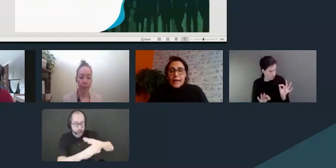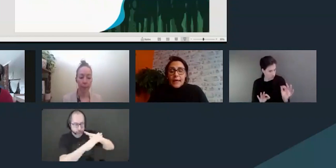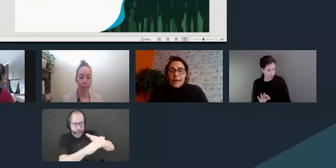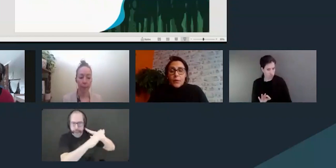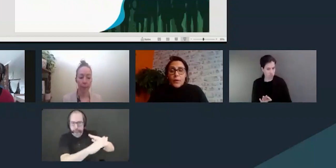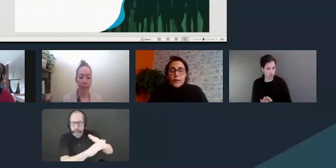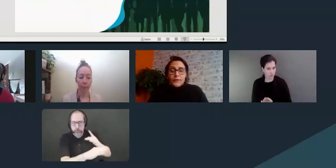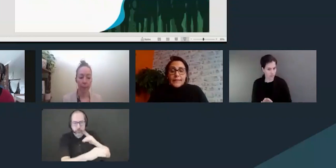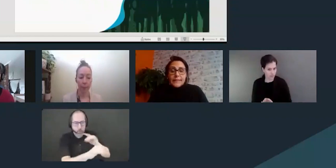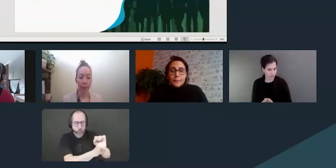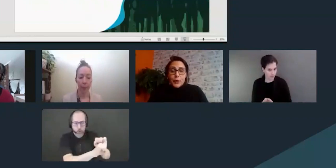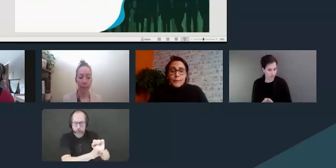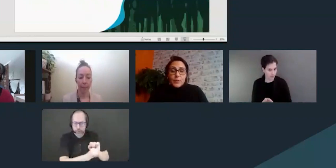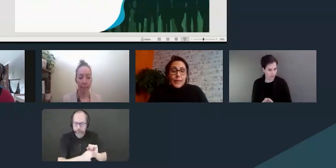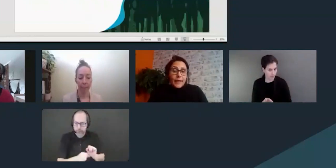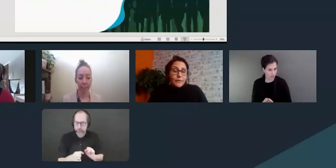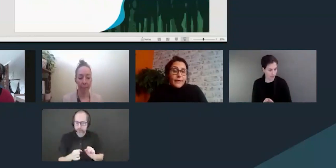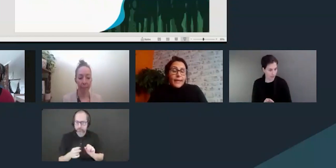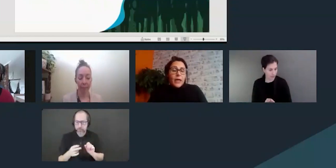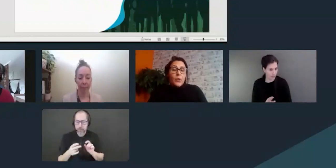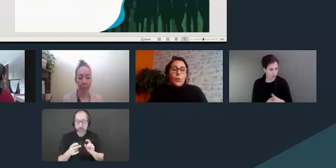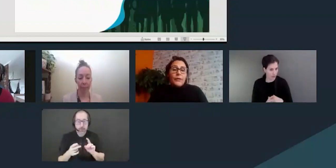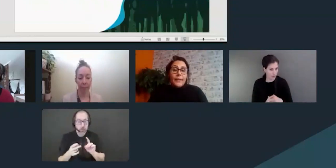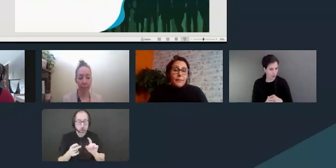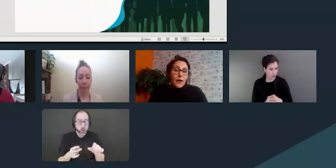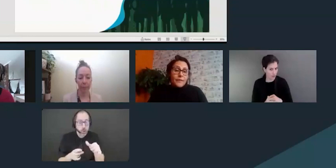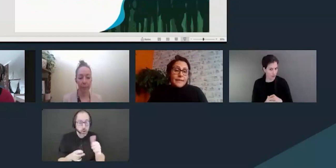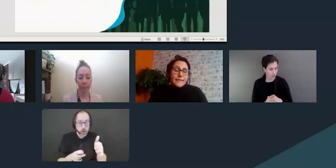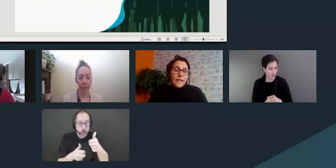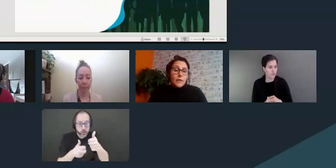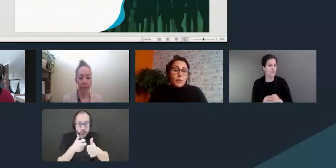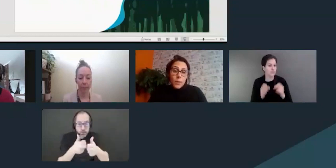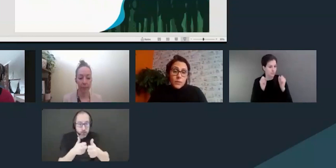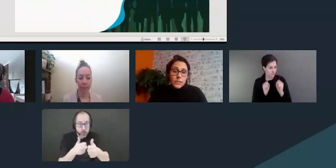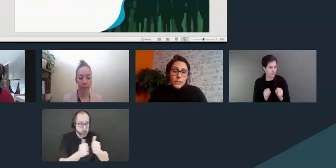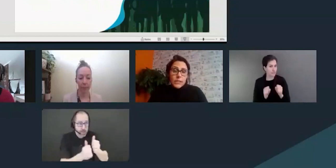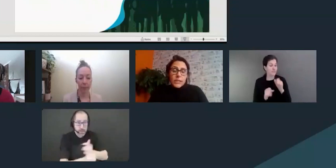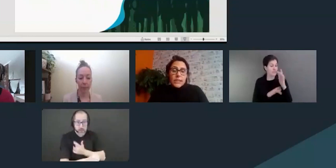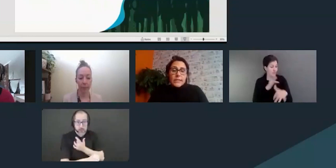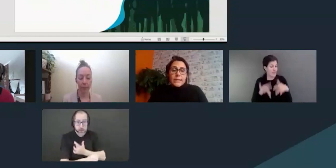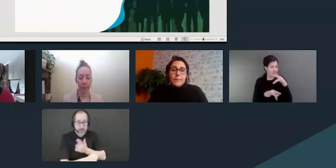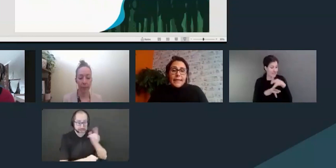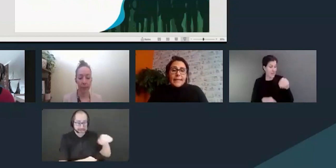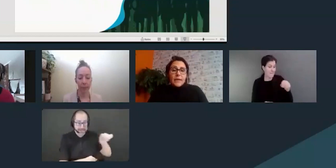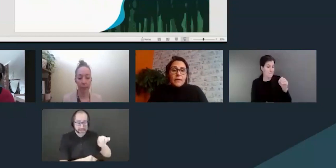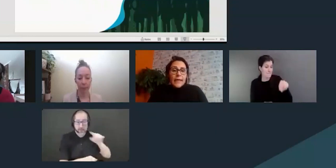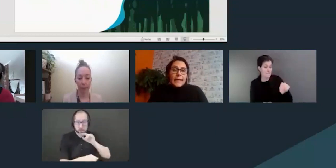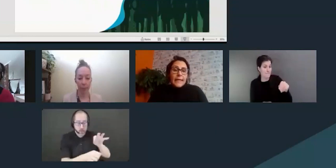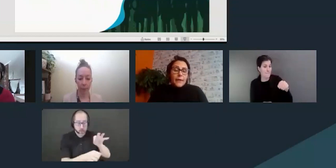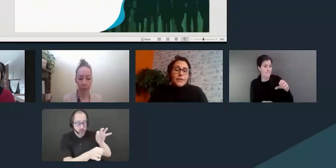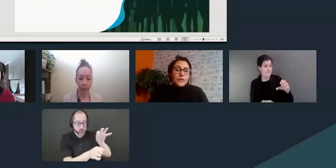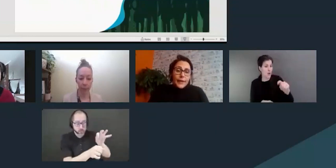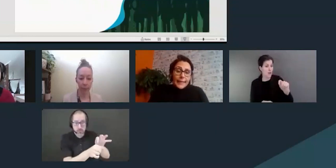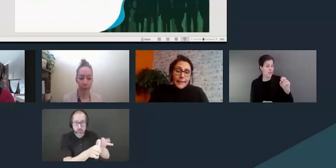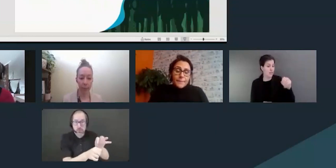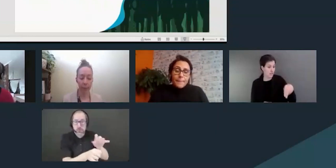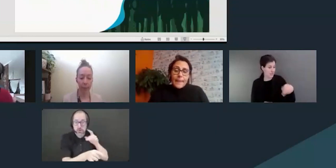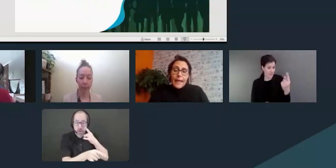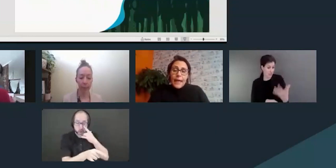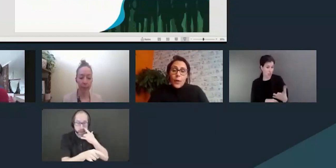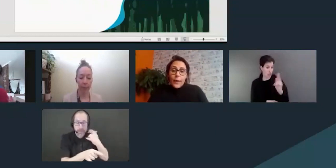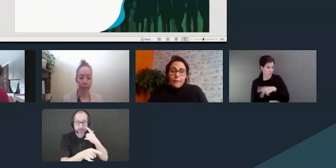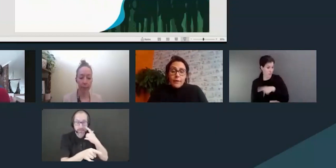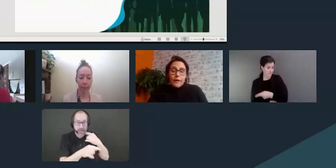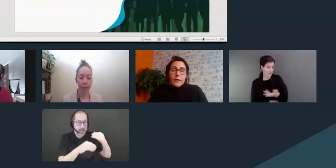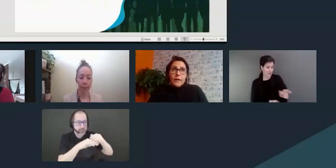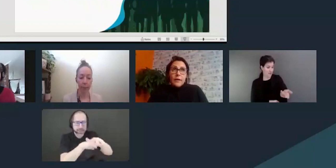L'un des problèmes que nous avons présentement avec les provinces, Il est question de formation sur les langues,